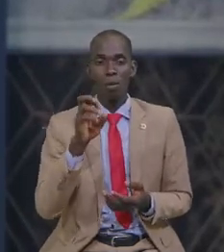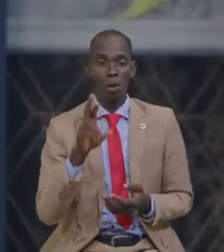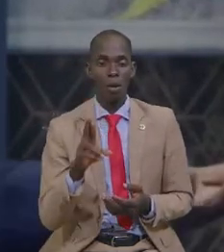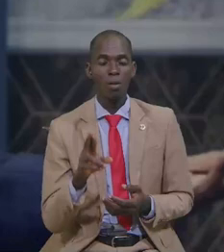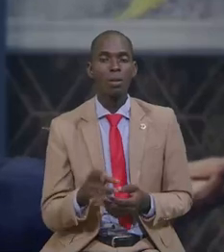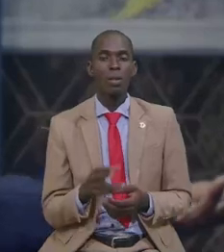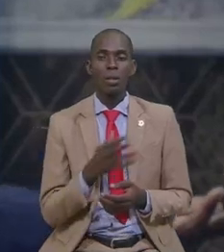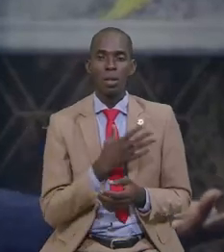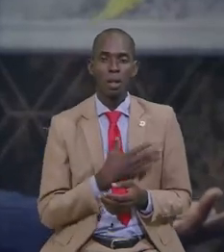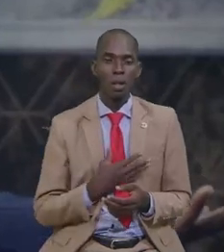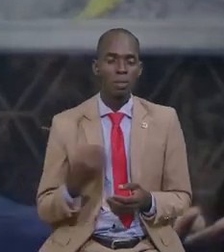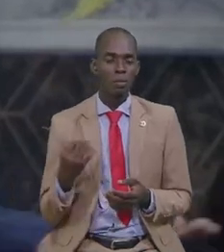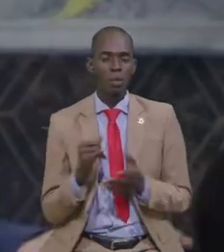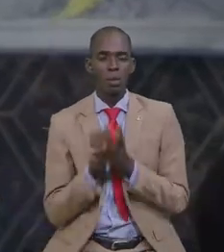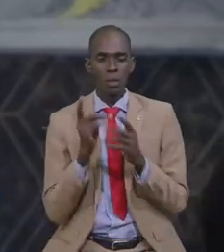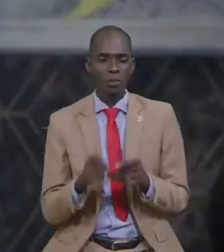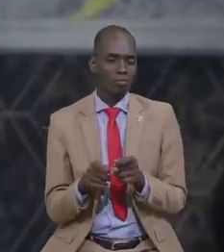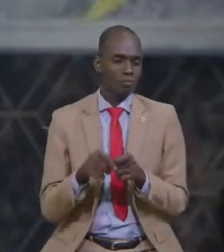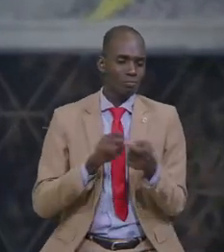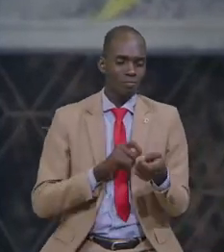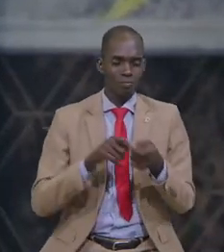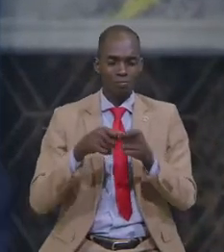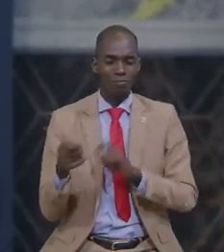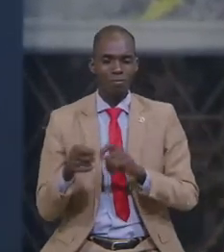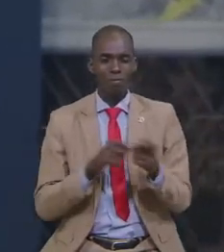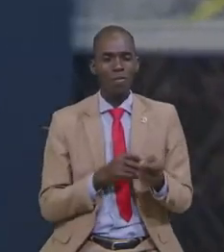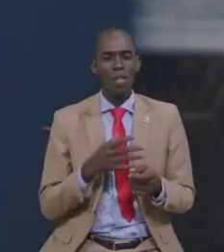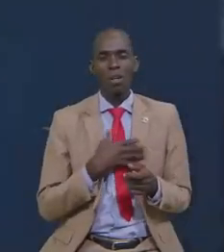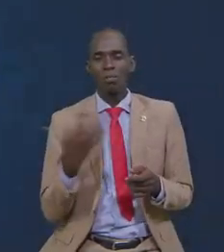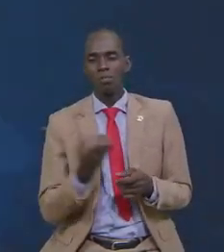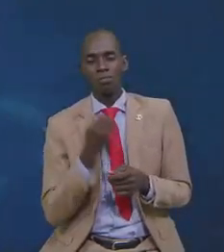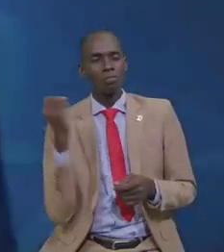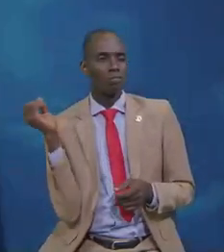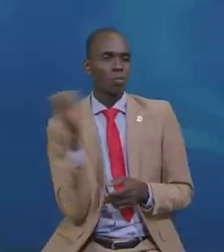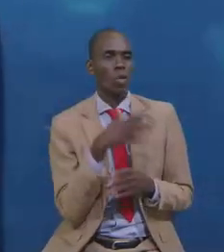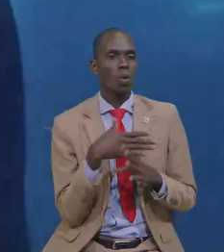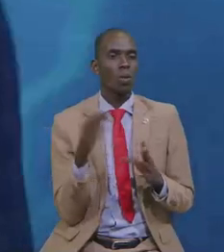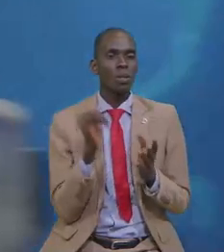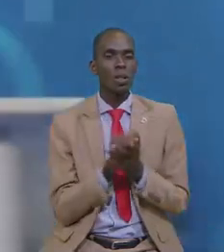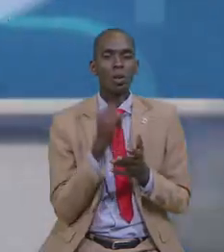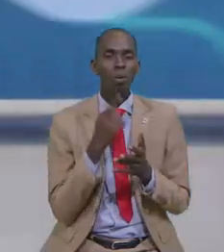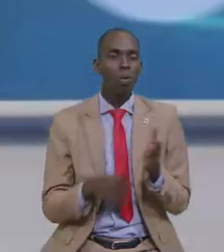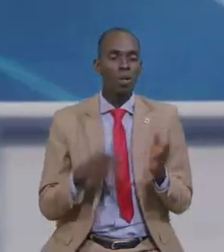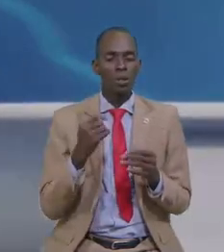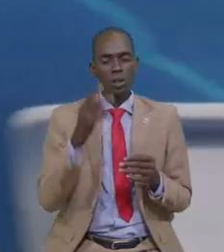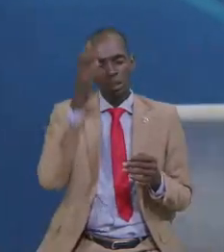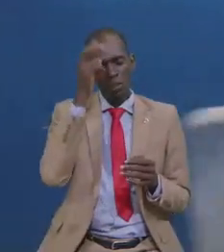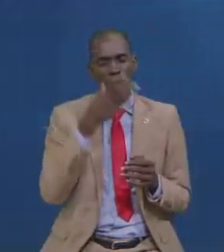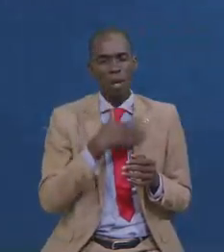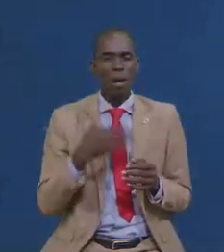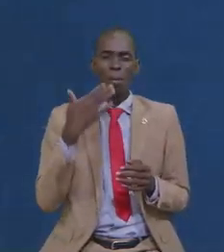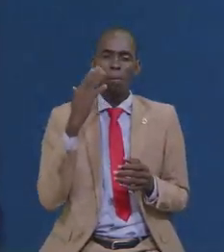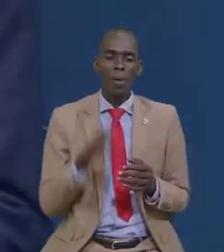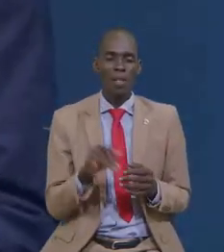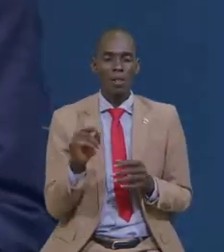au bord de la voie, ils vont couper une fleur et puis ils froissent la fleur et jettent la fleur. C'est ce que